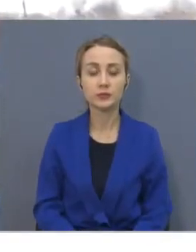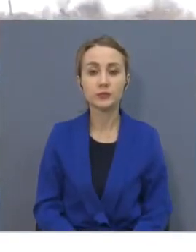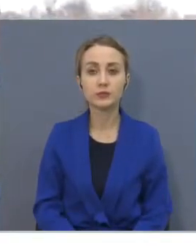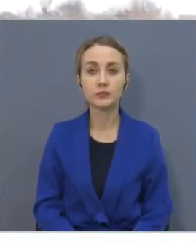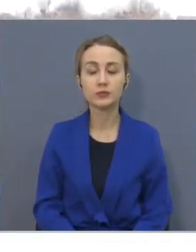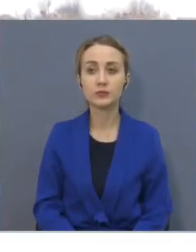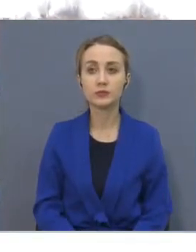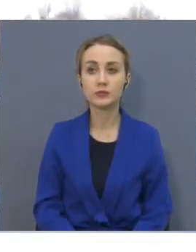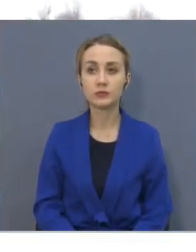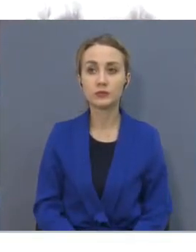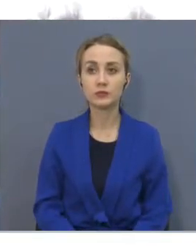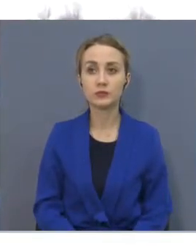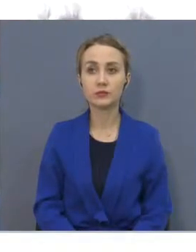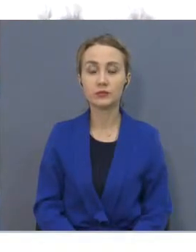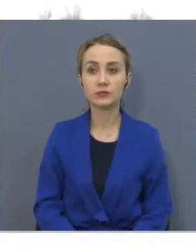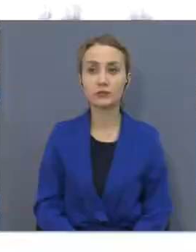Жахангер Мукамбетов, Кукшахпарат.